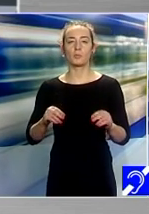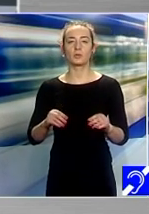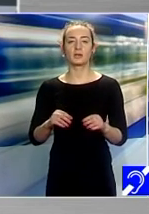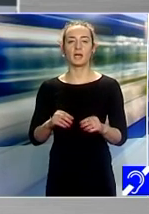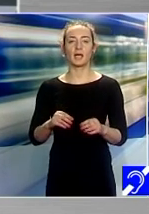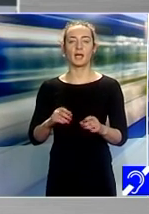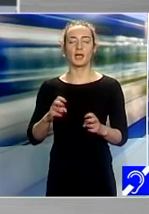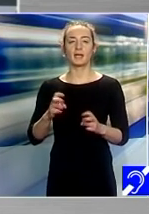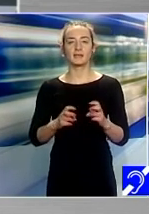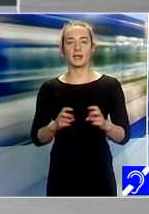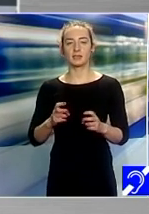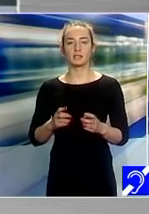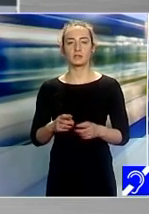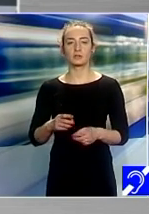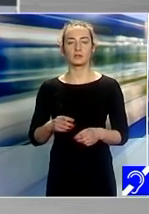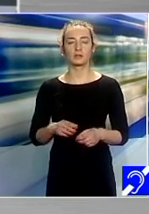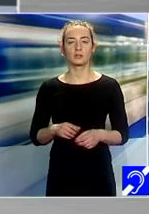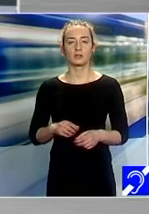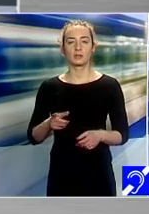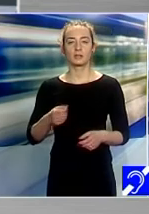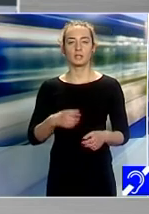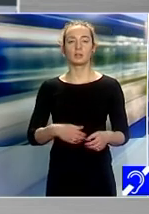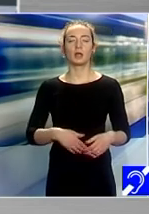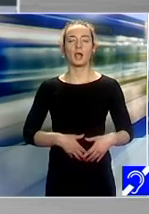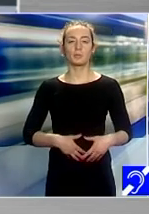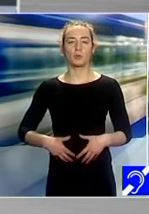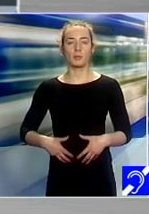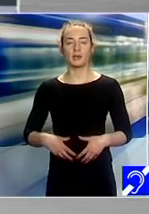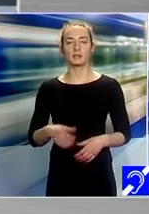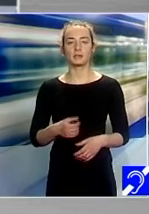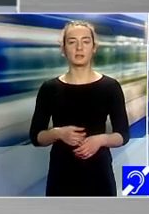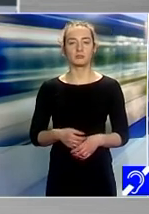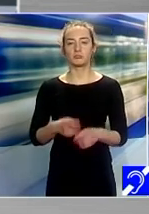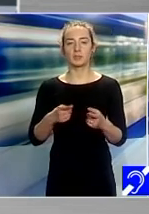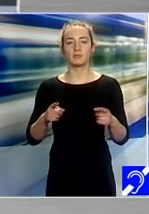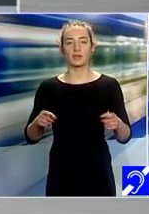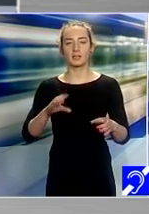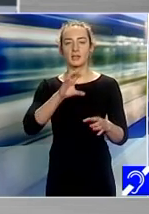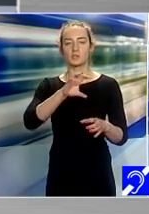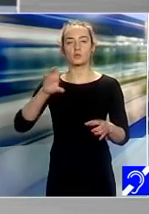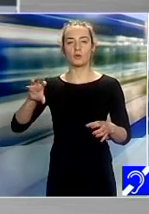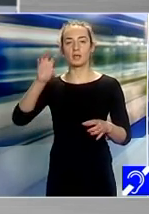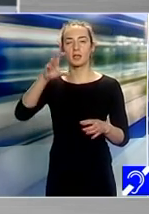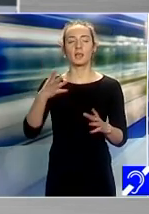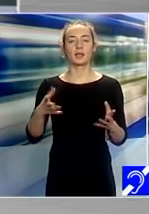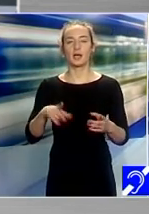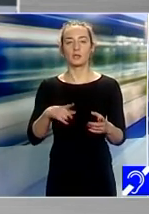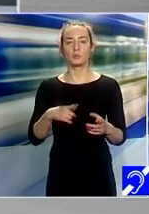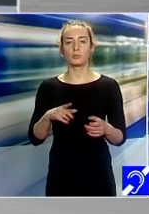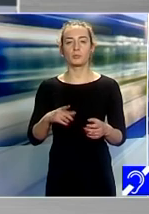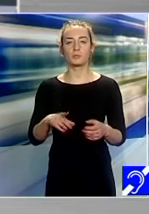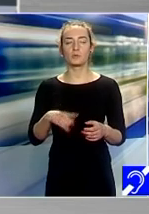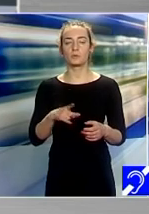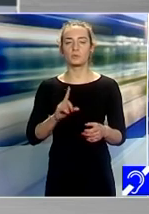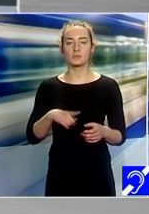nu se poate reface cu material autolog, din abdomen, din fese, sunt alte metode, nu sunt decontate de implant, de program. Aici iarăși